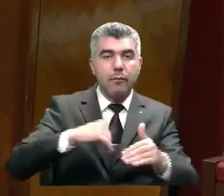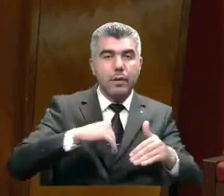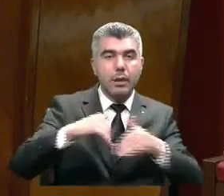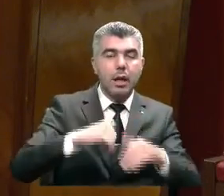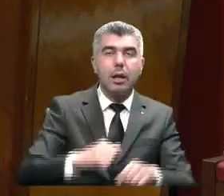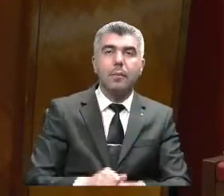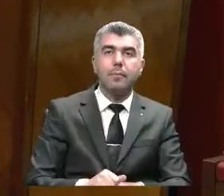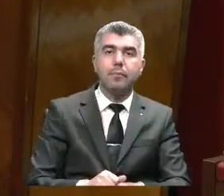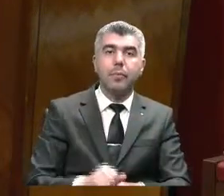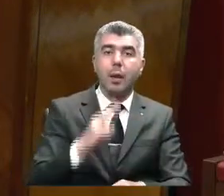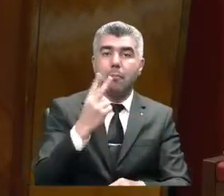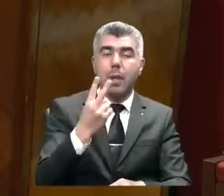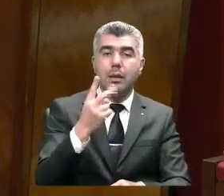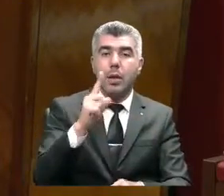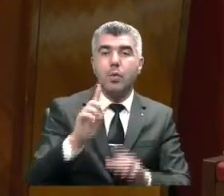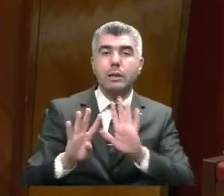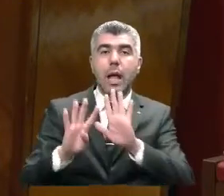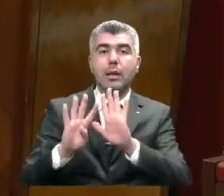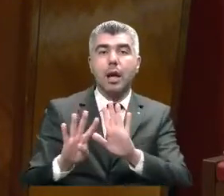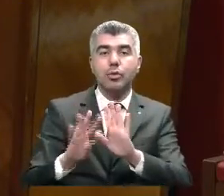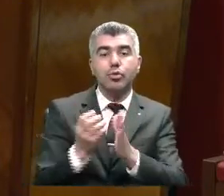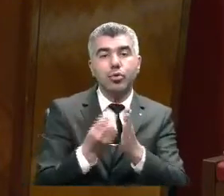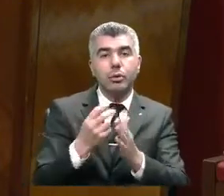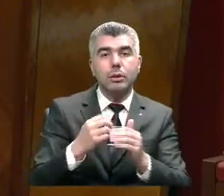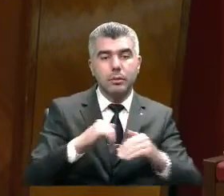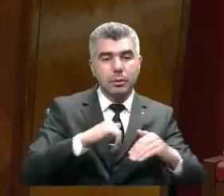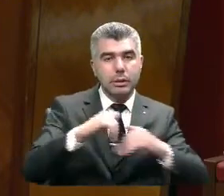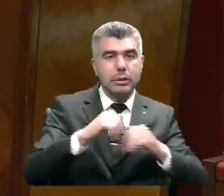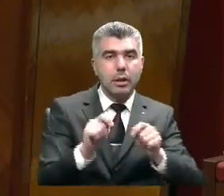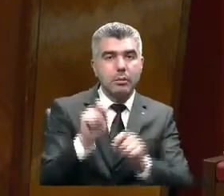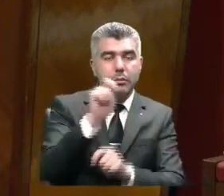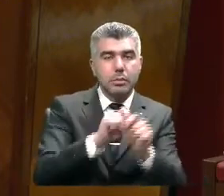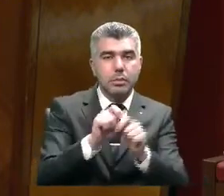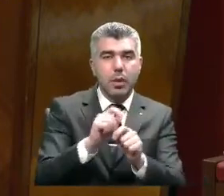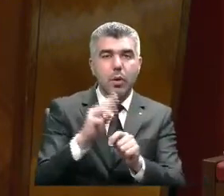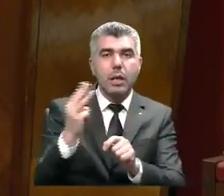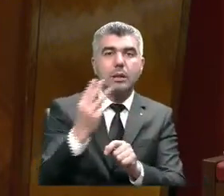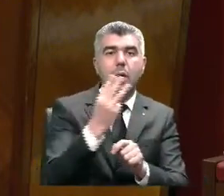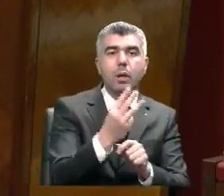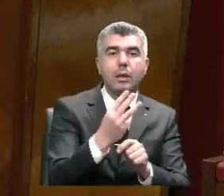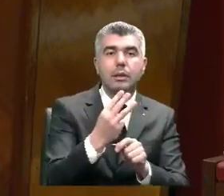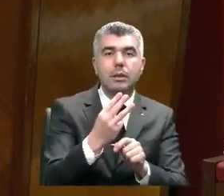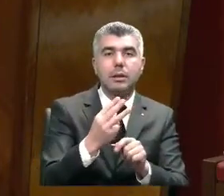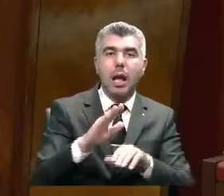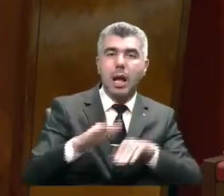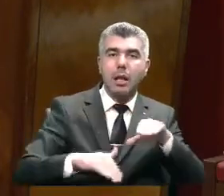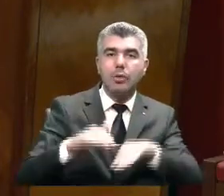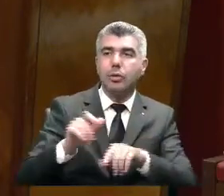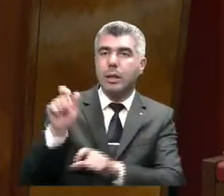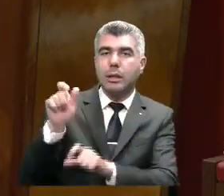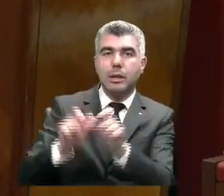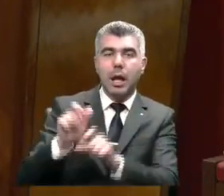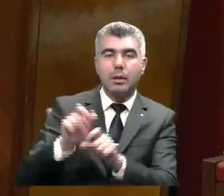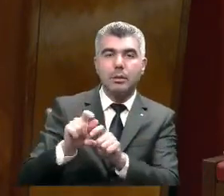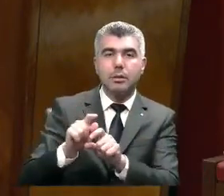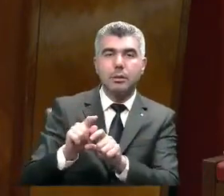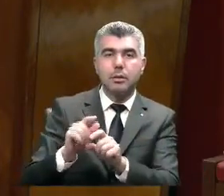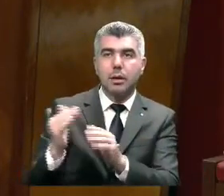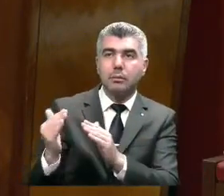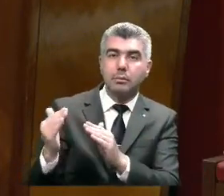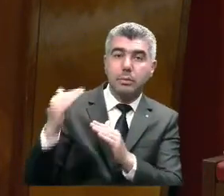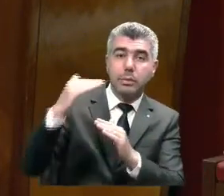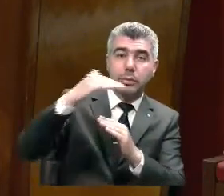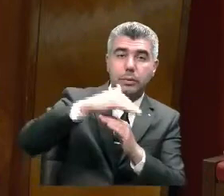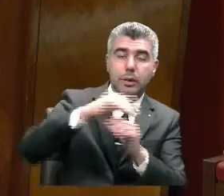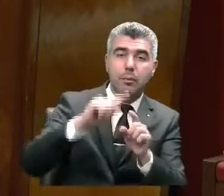وتجهيز 2119 ممر سكاكي و33 ممر للراجلين بالاضافه الى 1100 من الحواجز بمبلغ